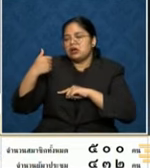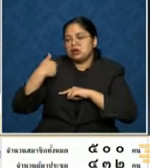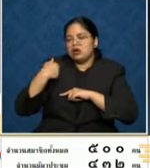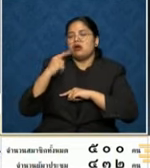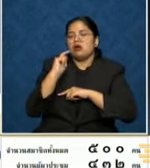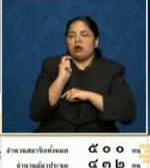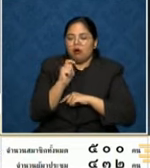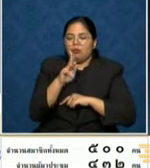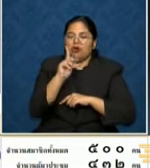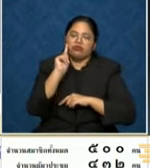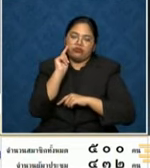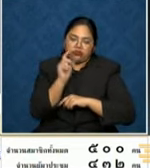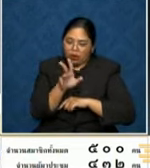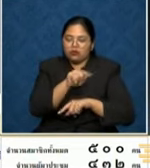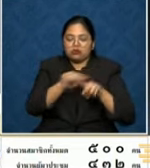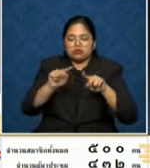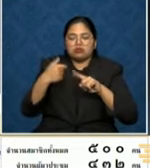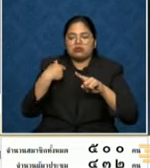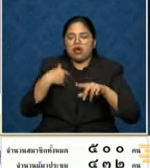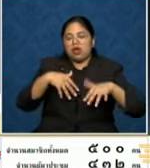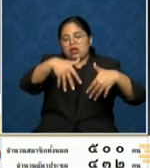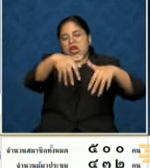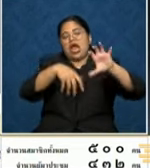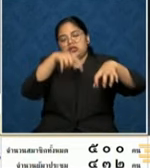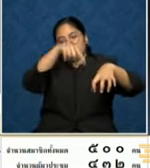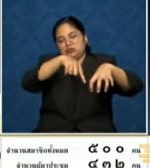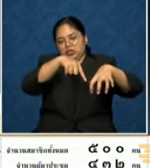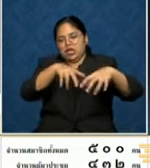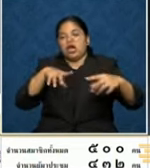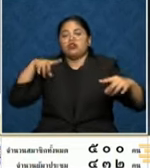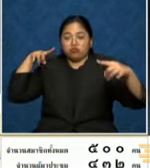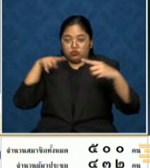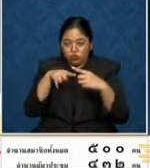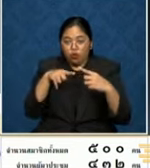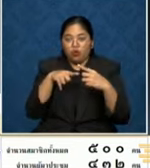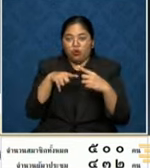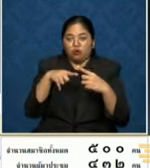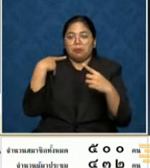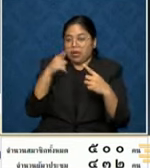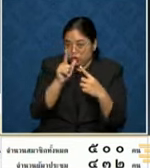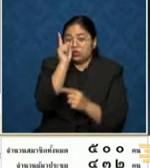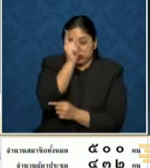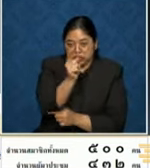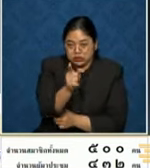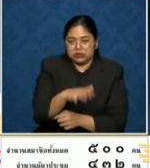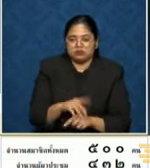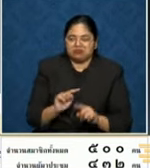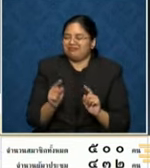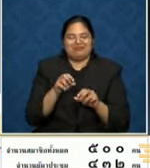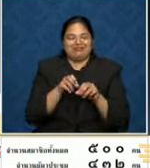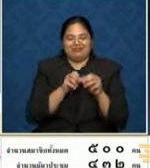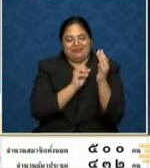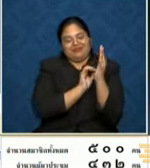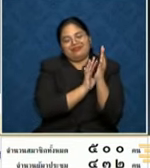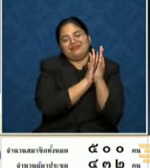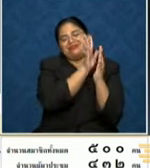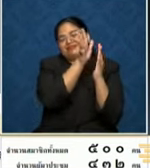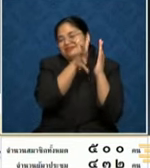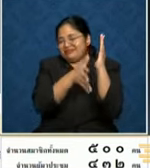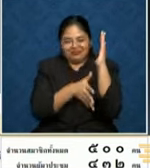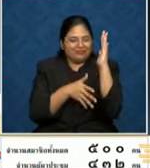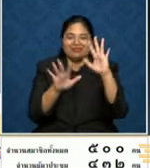การของประชาชนที่แตกต่างกันในพื้นที่ให้เหมาะสมครับท่านประธานครับไม่มีหรอกครับท่านประธานครับกระจายอำนาจตอนนี้ของ